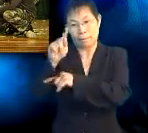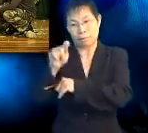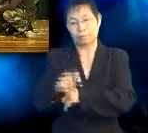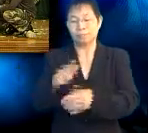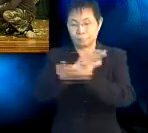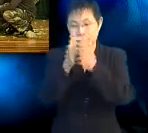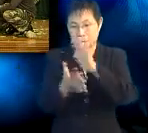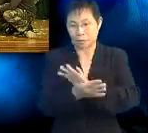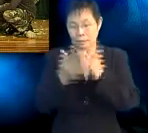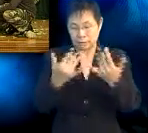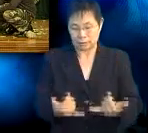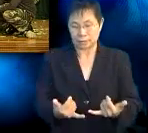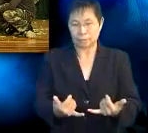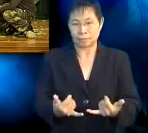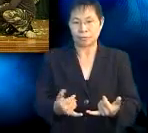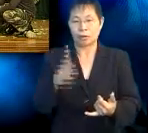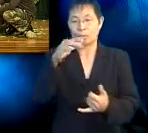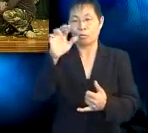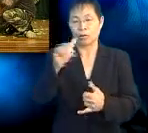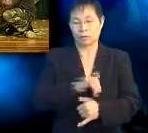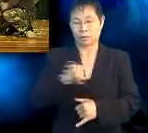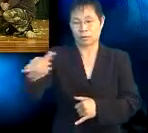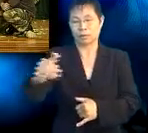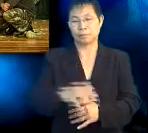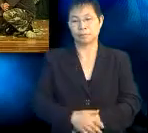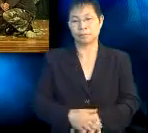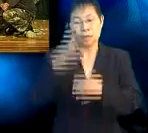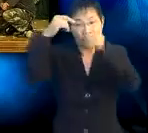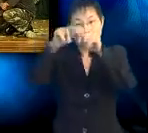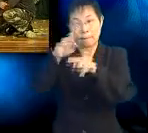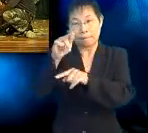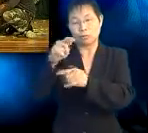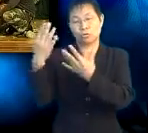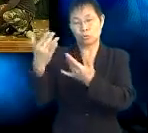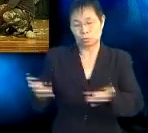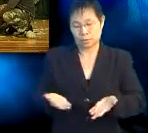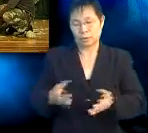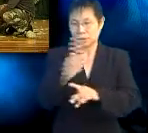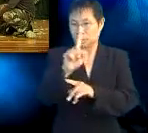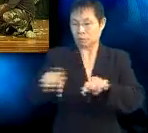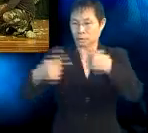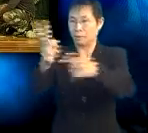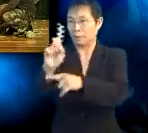Jadi, sekarang Murad akan ke sana. Abang Mat, tunggu di sini. Jangan ke mana-mana.